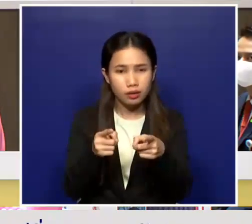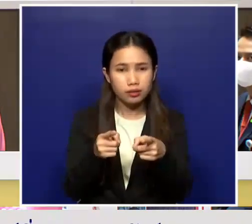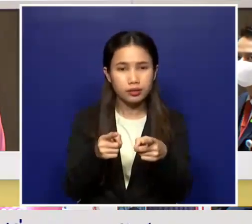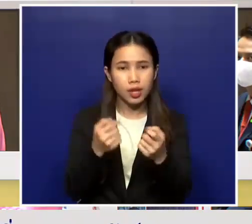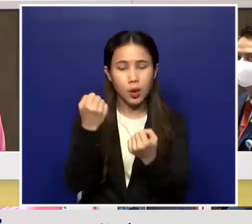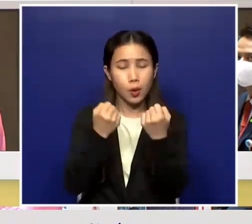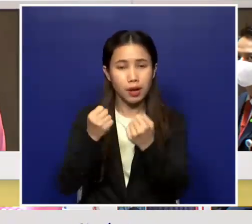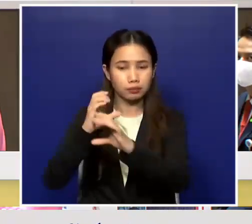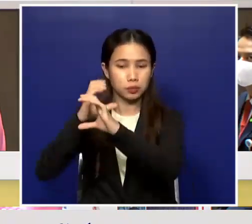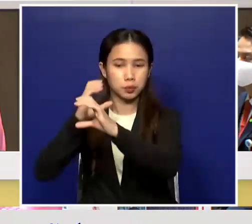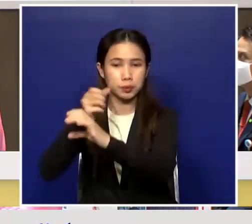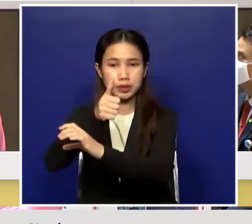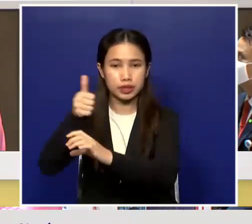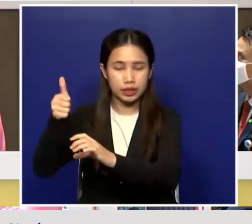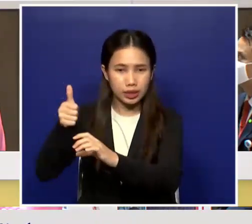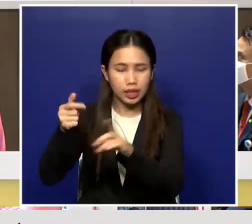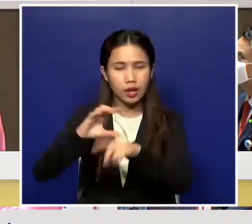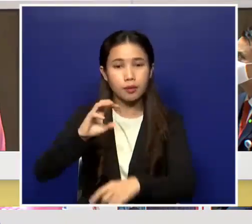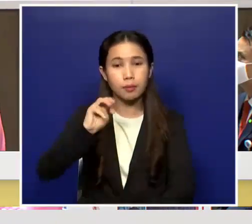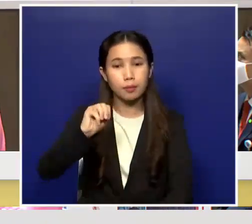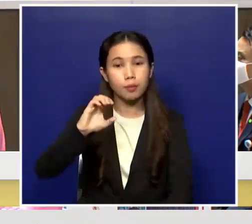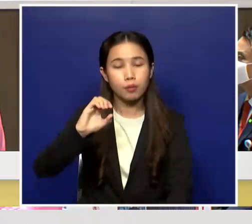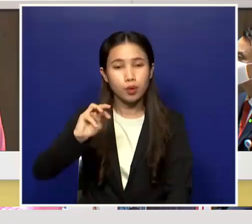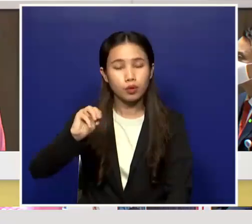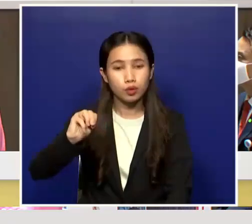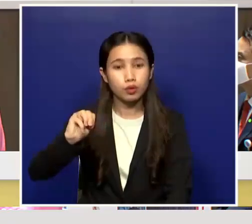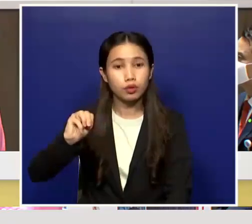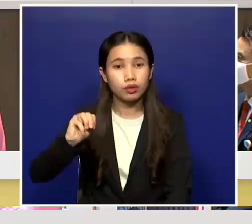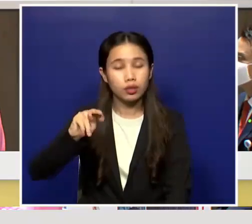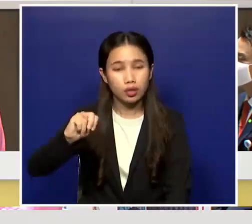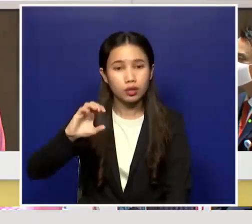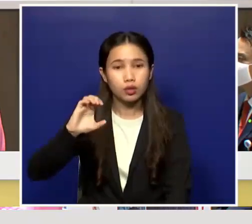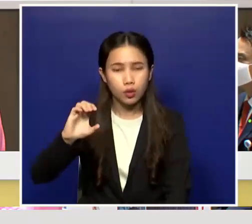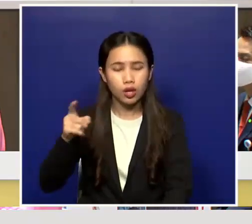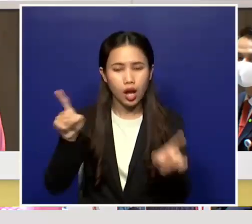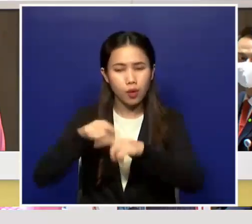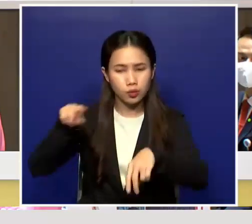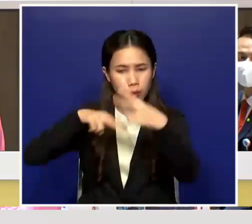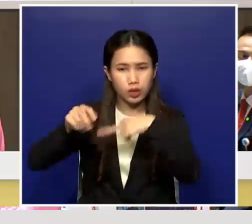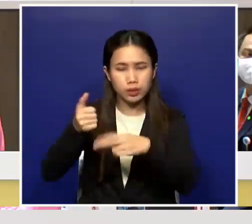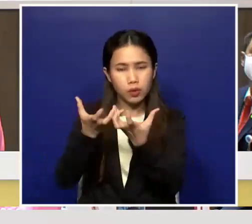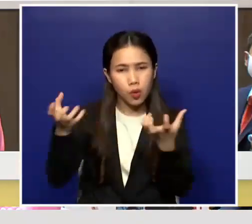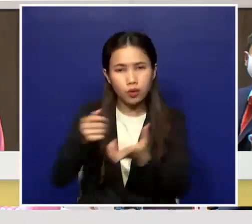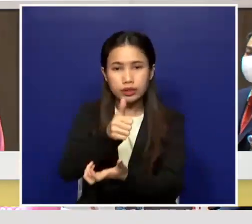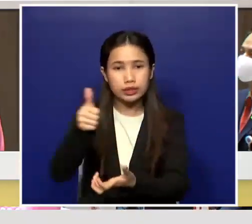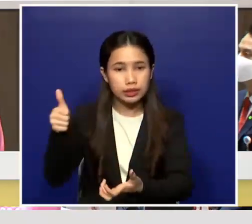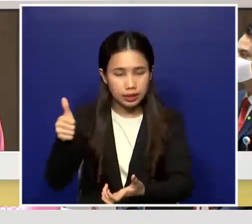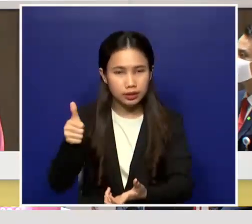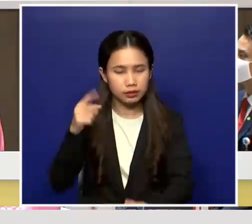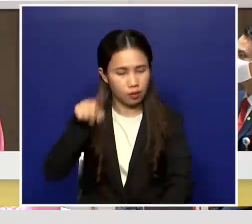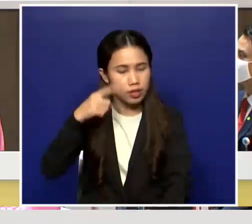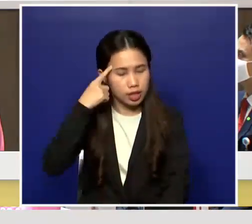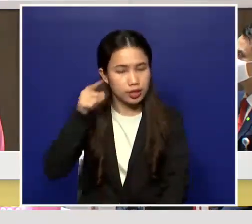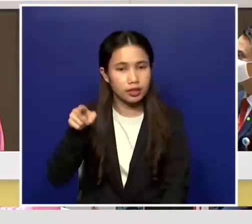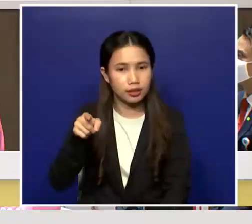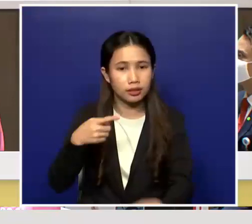ดีๆเขาเรียกว่าเป็นโมโนค็อกเป็นชัสซีในตัวที่มาจากบอดี้เขาเรียกโมโนค็อกสำเนียกไว้ด้วยแ